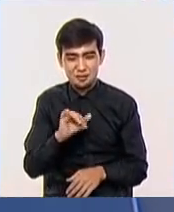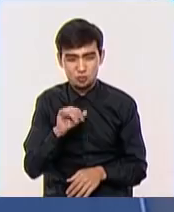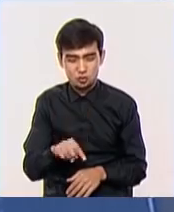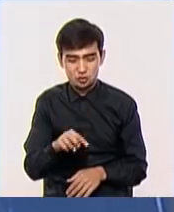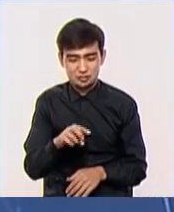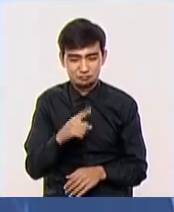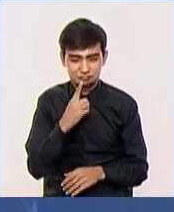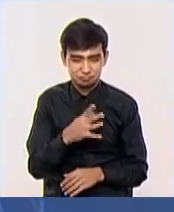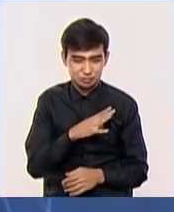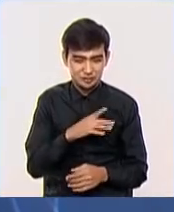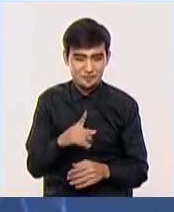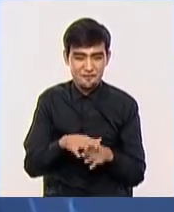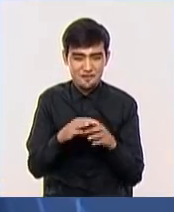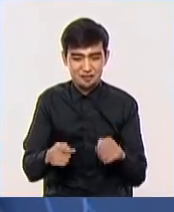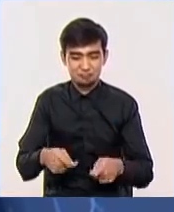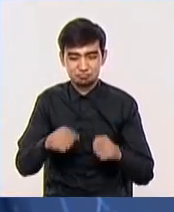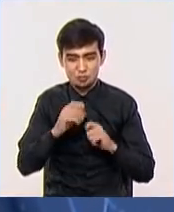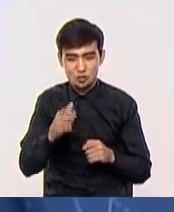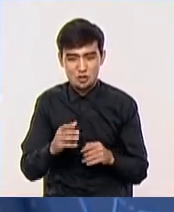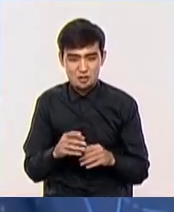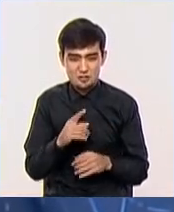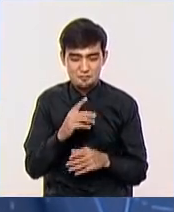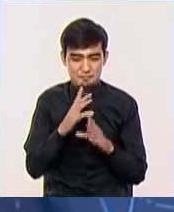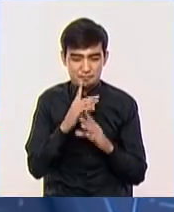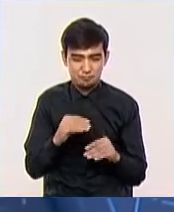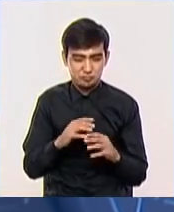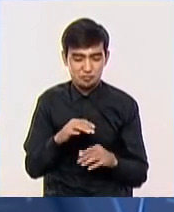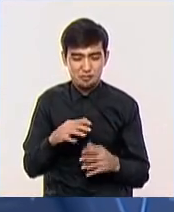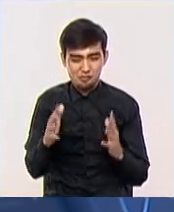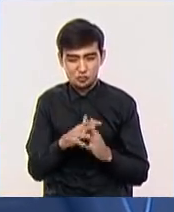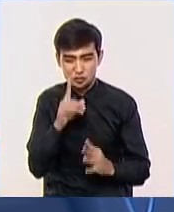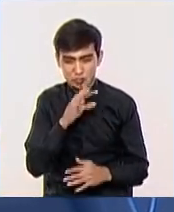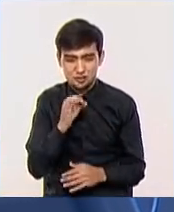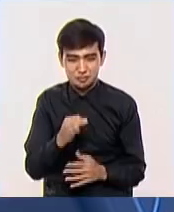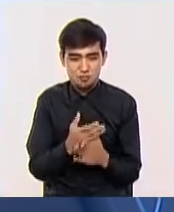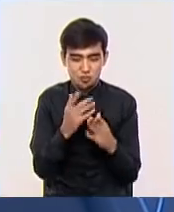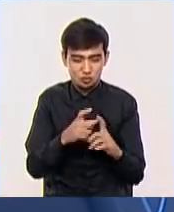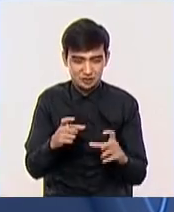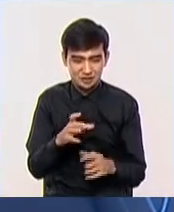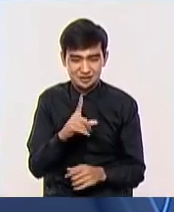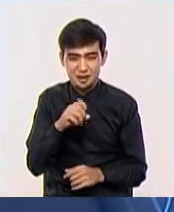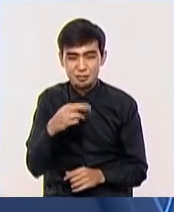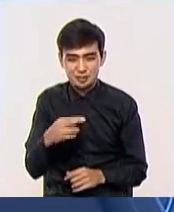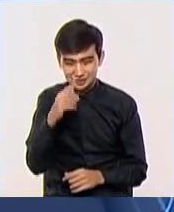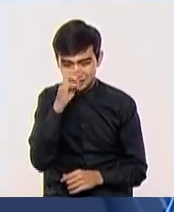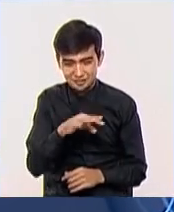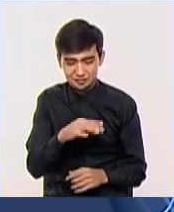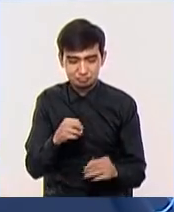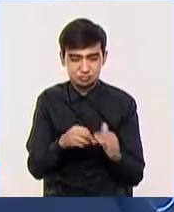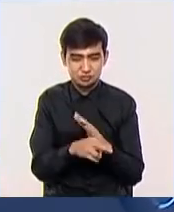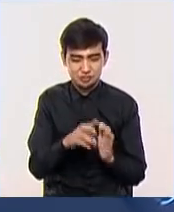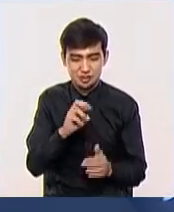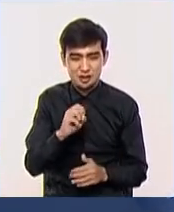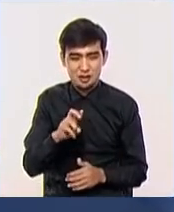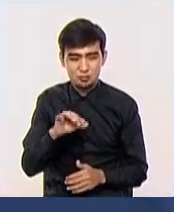Мирзаквал заявил, что переход власти пройдет мирным путем. Большинство сотрудников дип-представительств западных стран покинули Кабул.